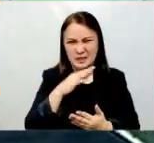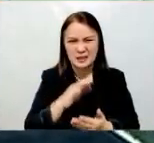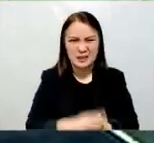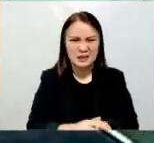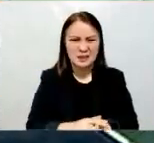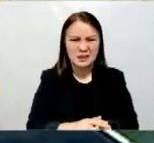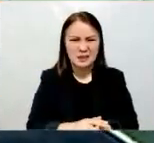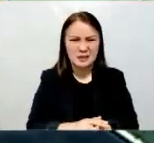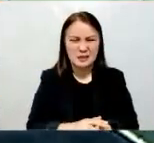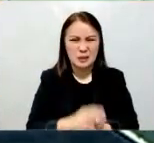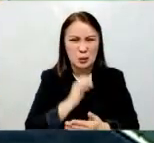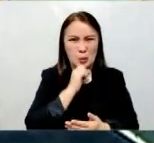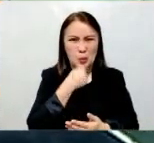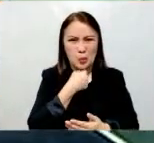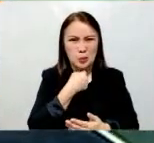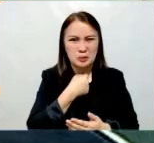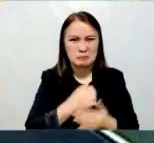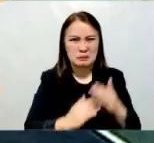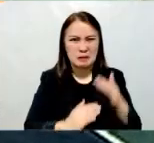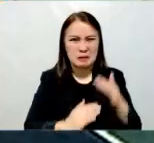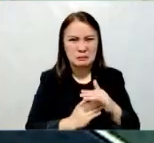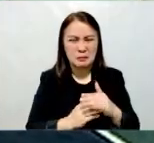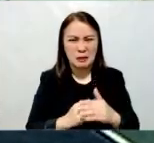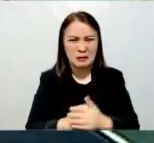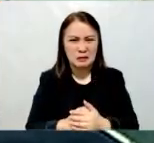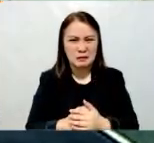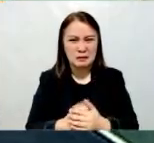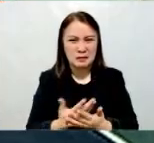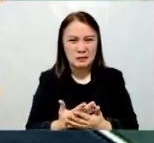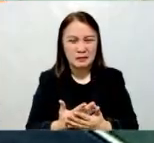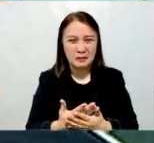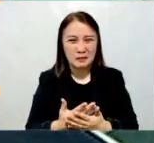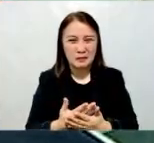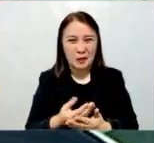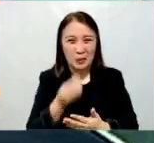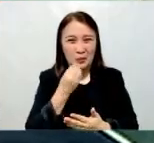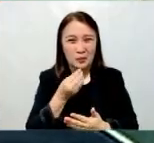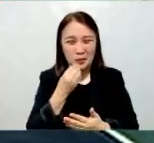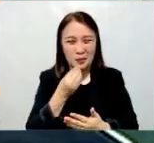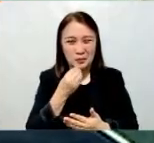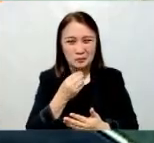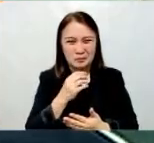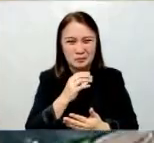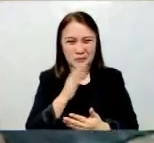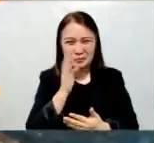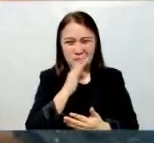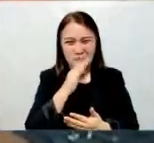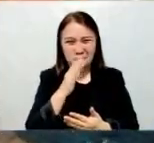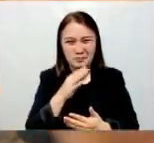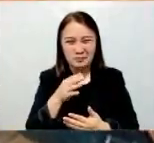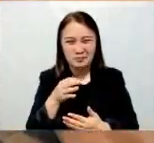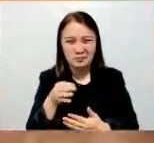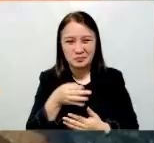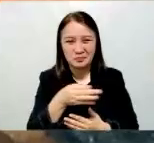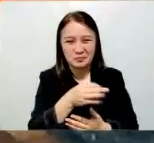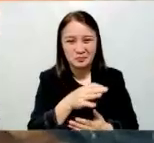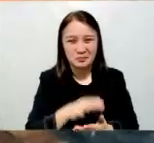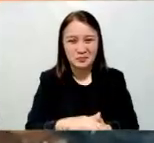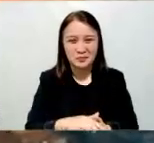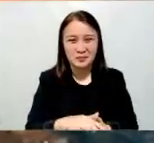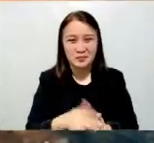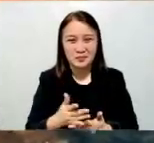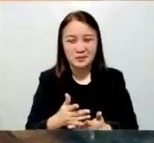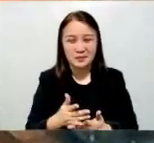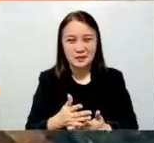Amoy bulok na pagkain, na amoy bulok na isda. Ang nanotice namin is amoy bulok na